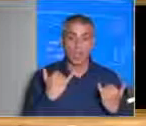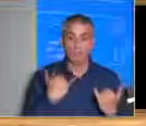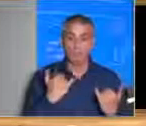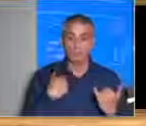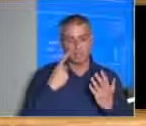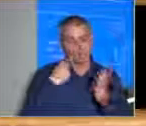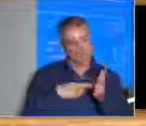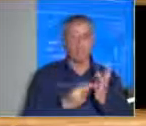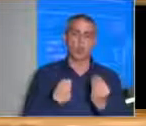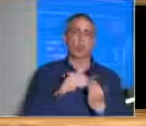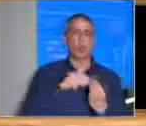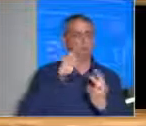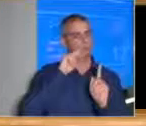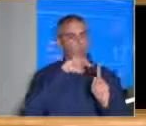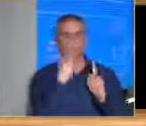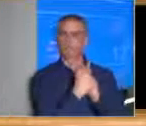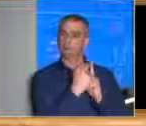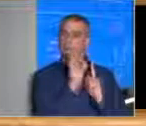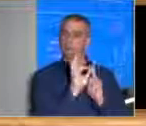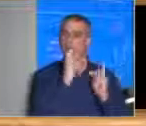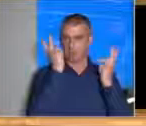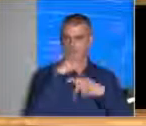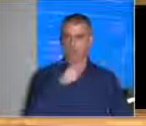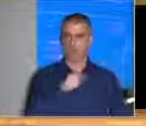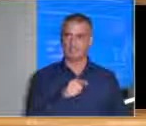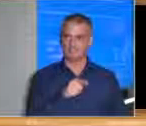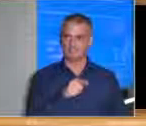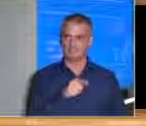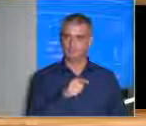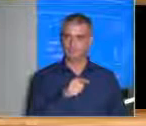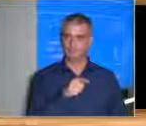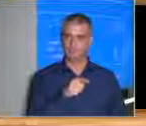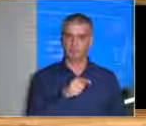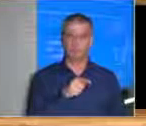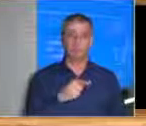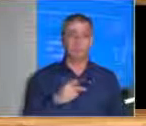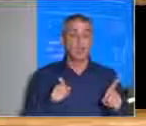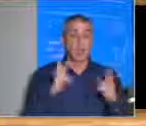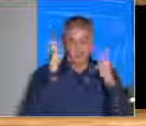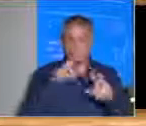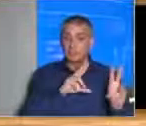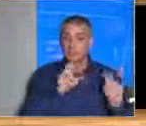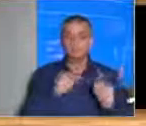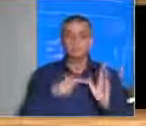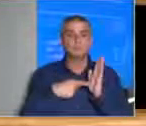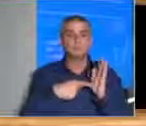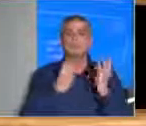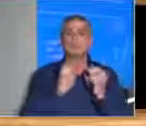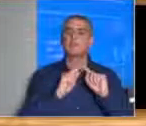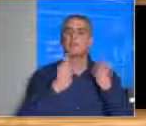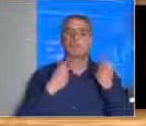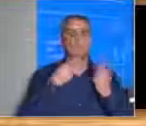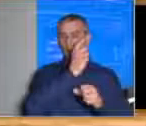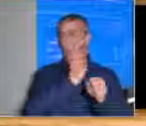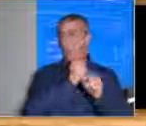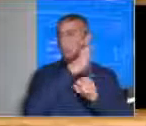اما اون روی سکه برجام را ما امروز نشان میدیم. همون برجامی که به ما میگه